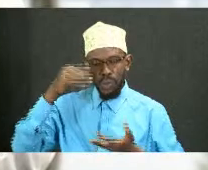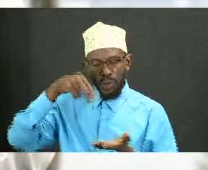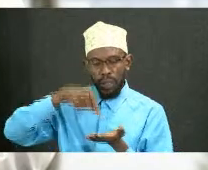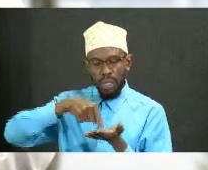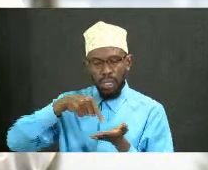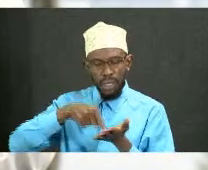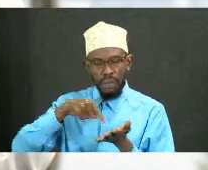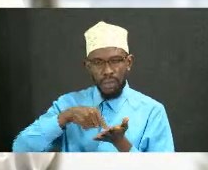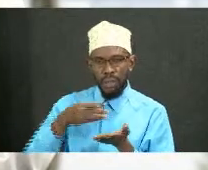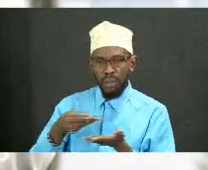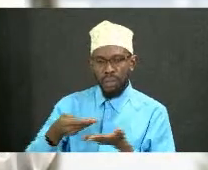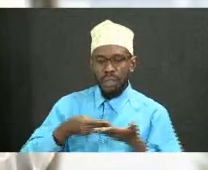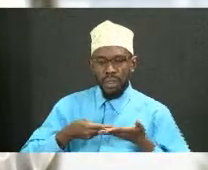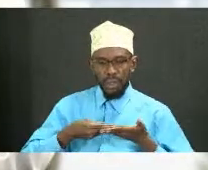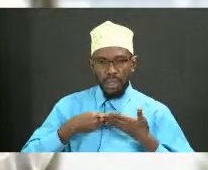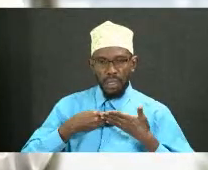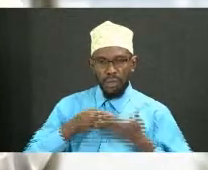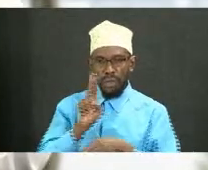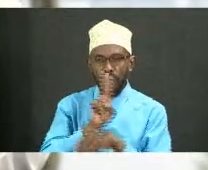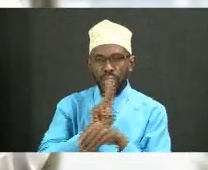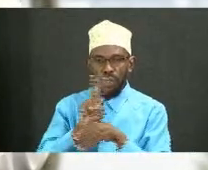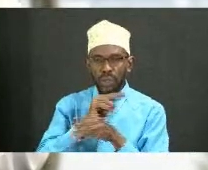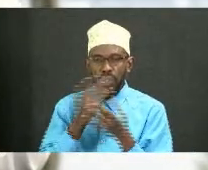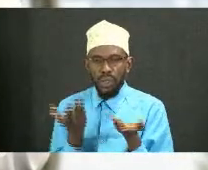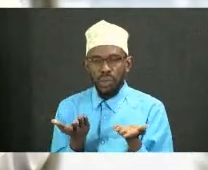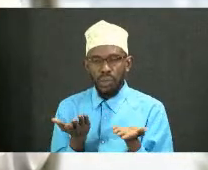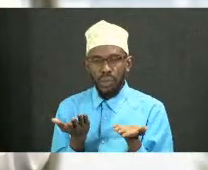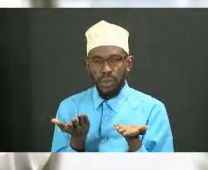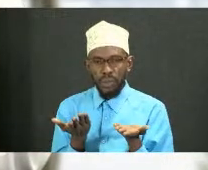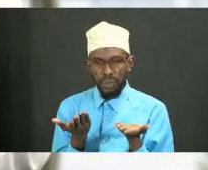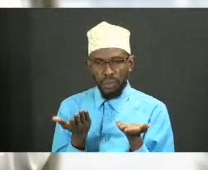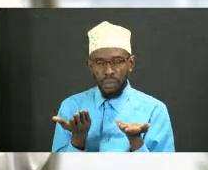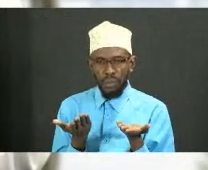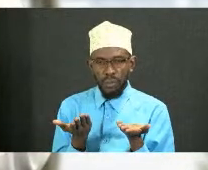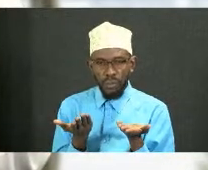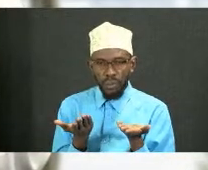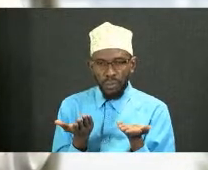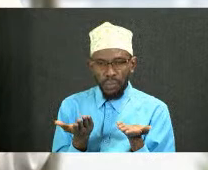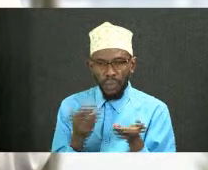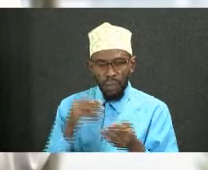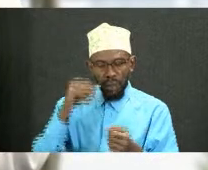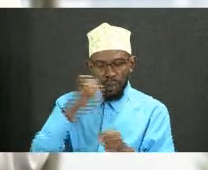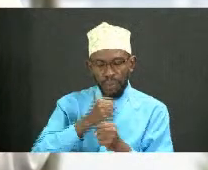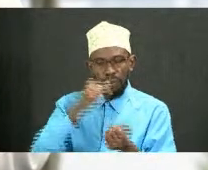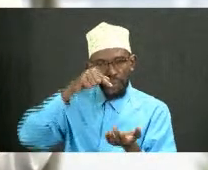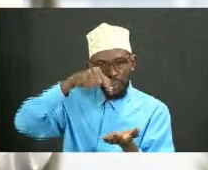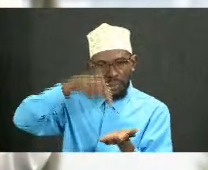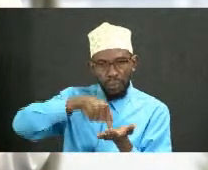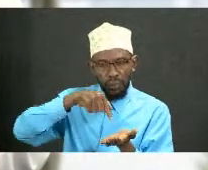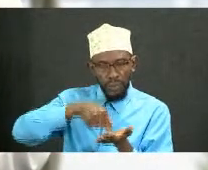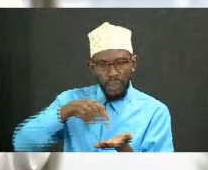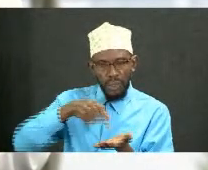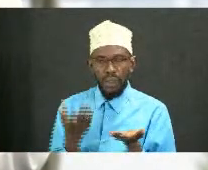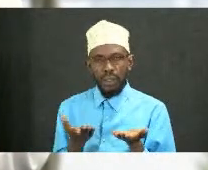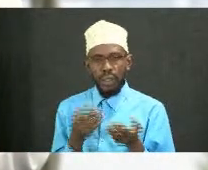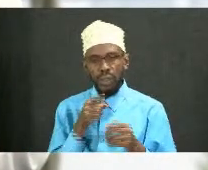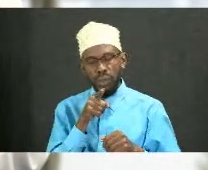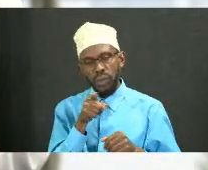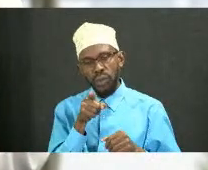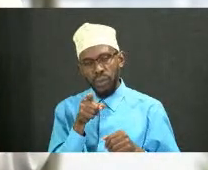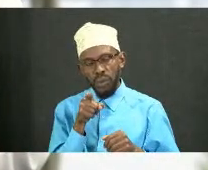pato ambalo nalipata yatakana nilitumie jinsi hii, ama kama hutofanya hivyo itakuwa wewe